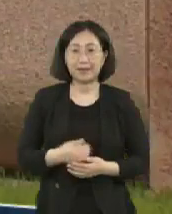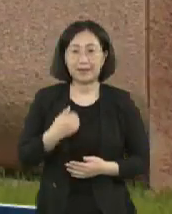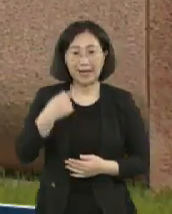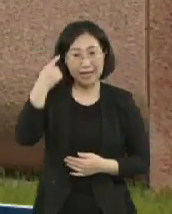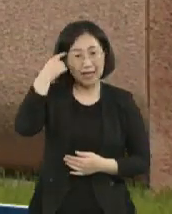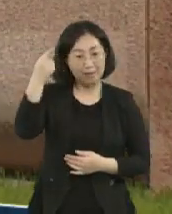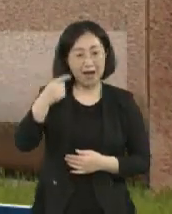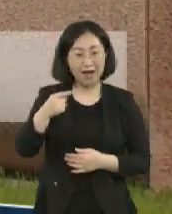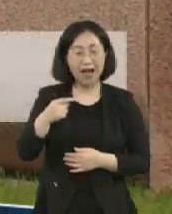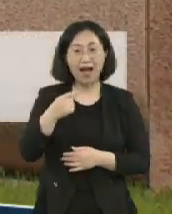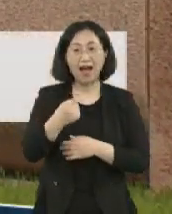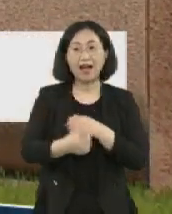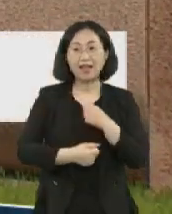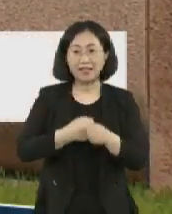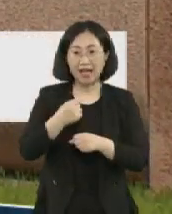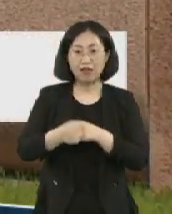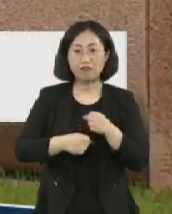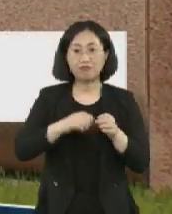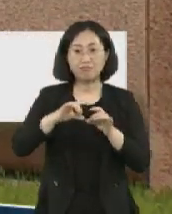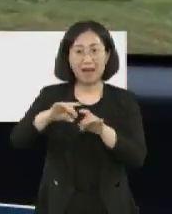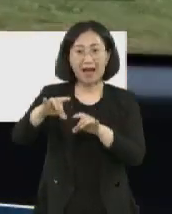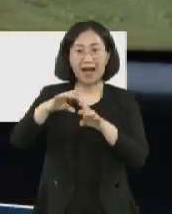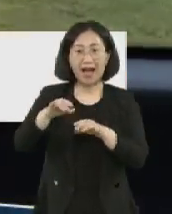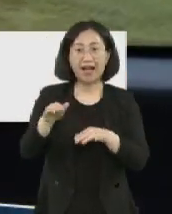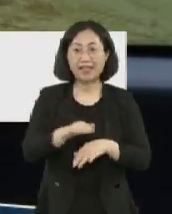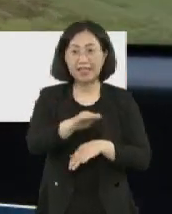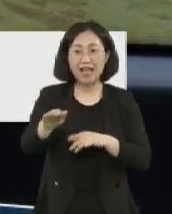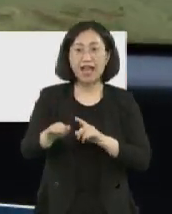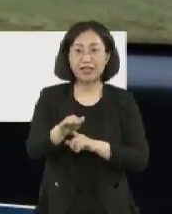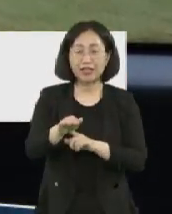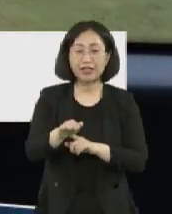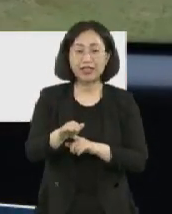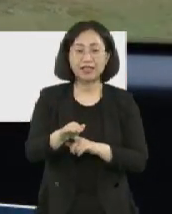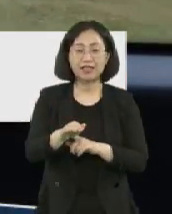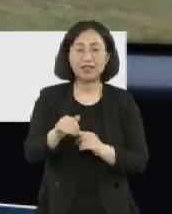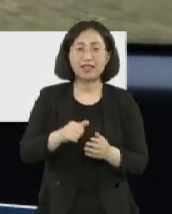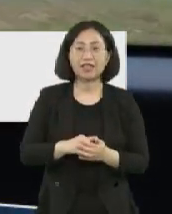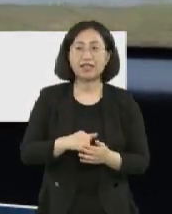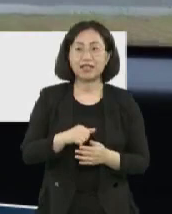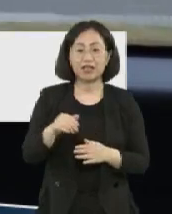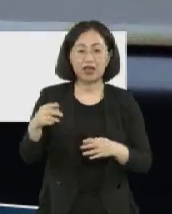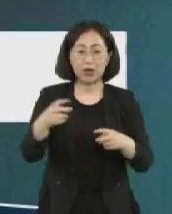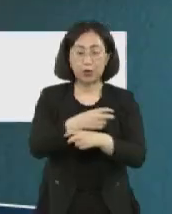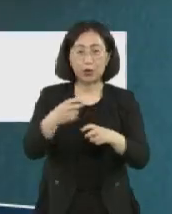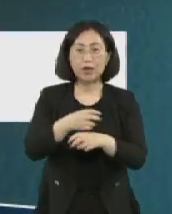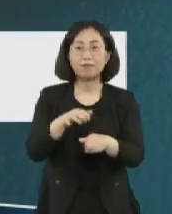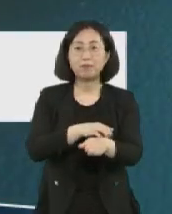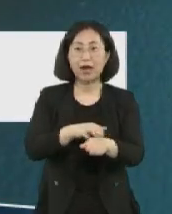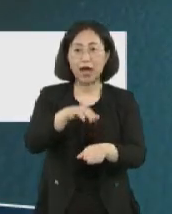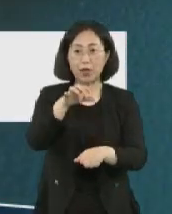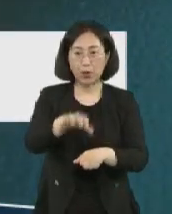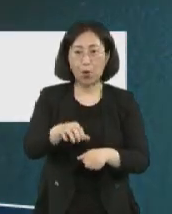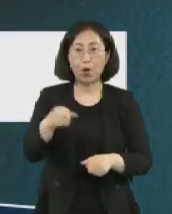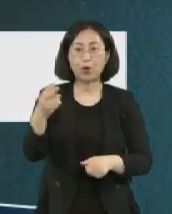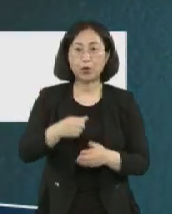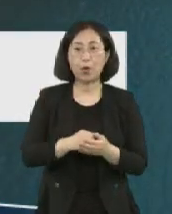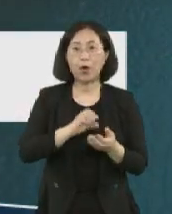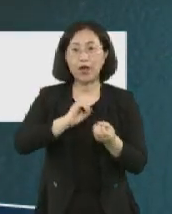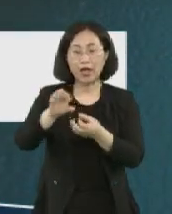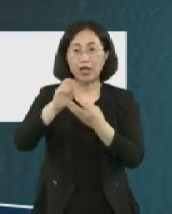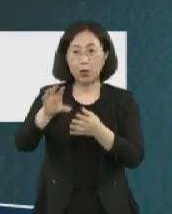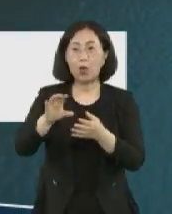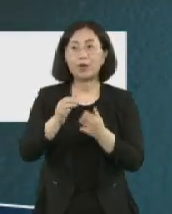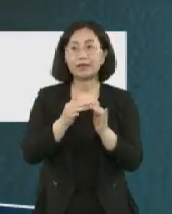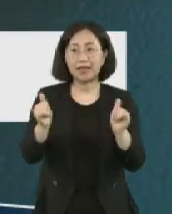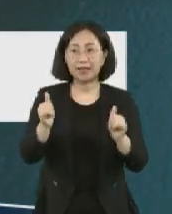개발한 이번 자율주행 기술은 대중교통 취약지 거주민의 편리한 이동과 나아가서 물류 플랫폼 노동자들의